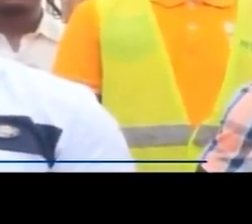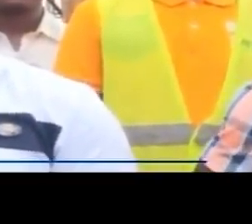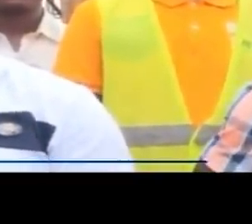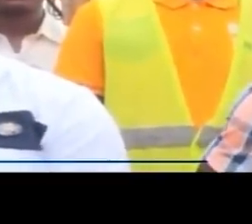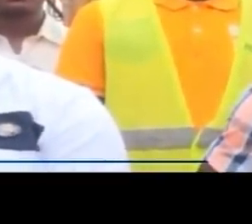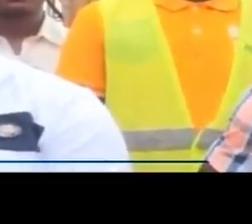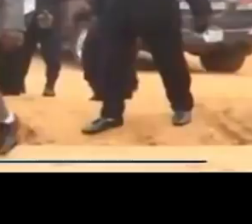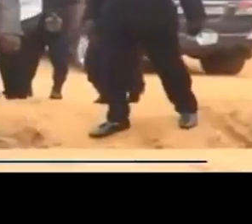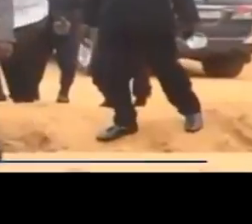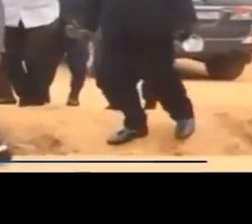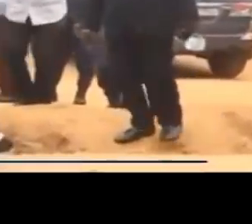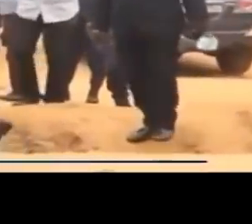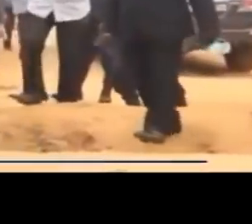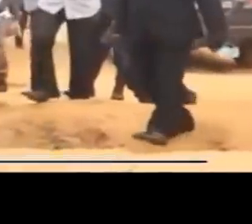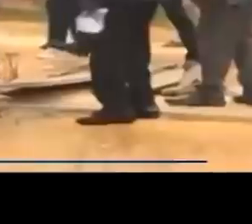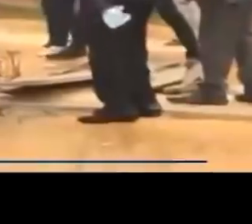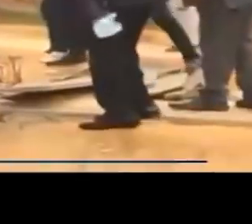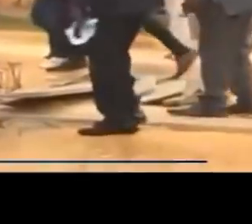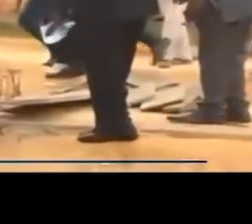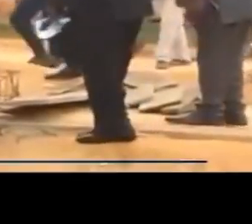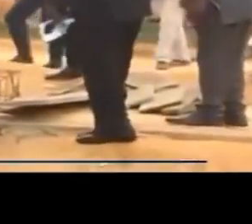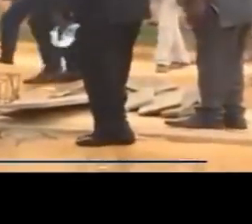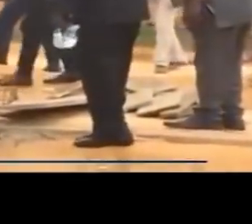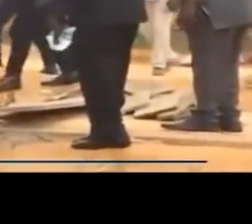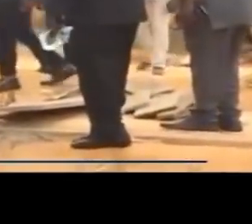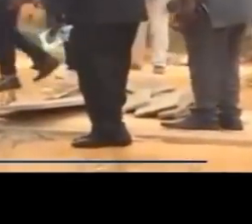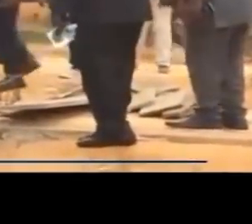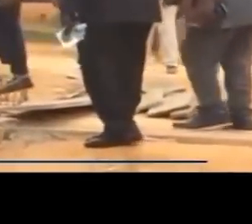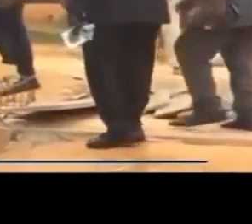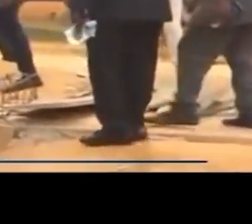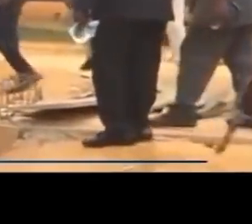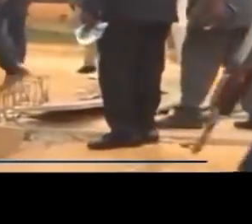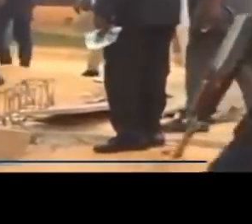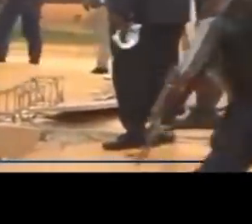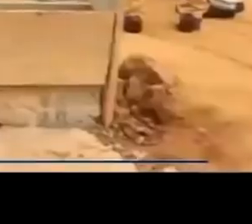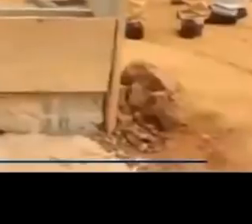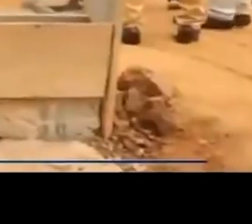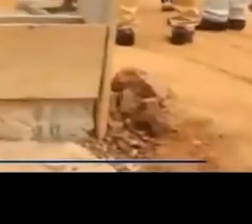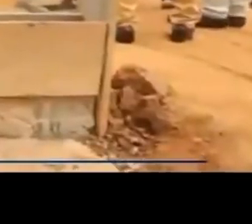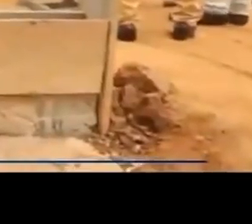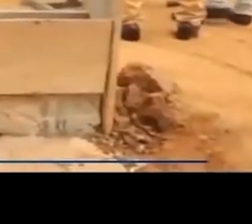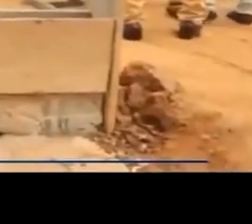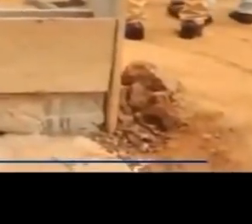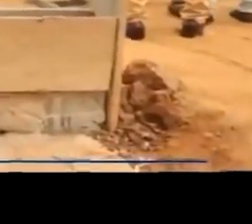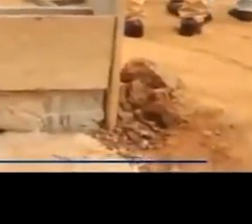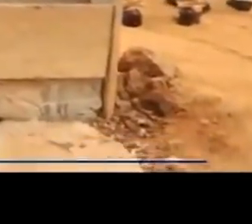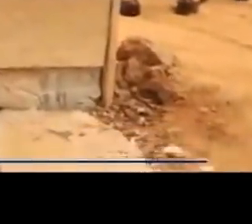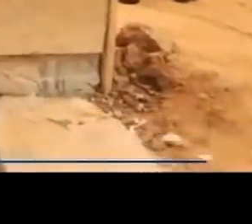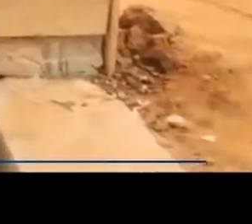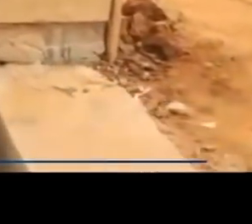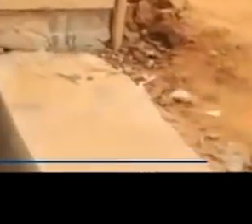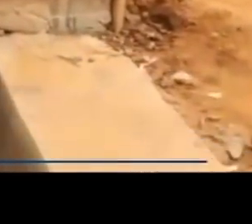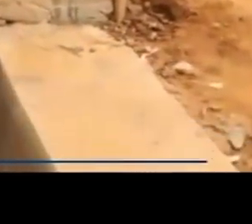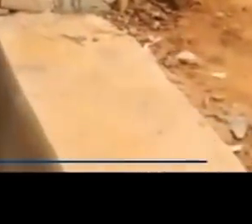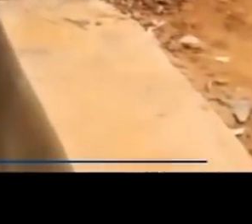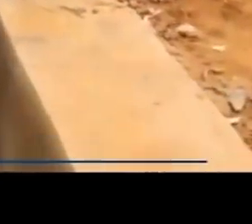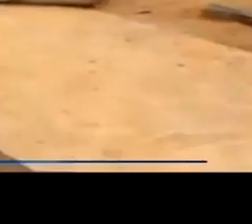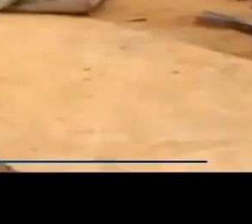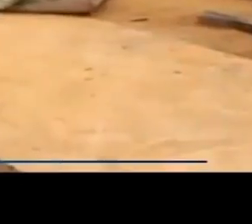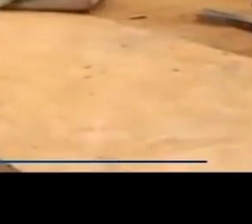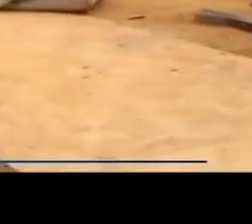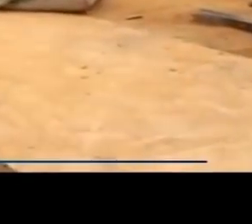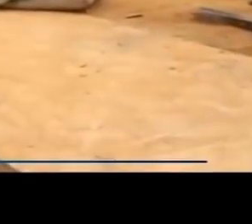remettre le La voirie pour l'assainissement de l'avenue Gunda FM et la construction des ponts était la deuxième